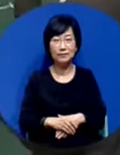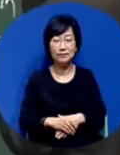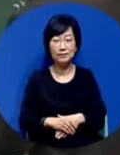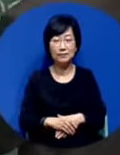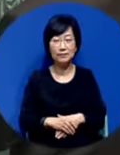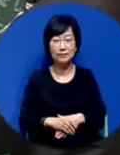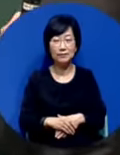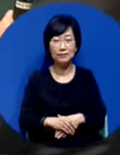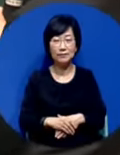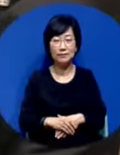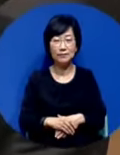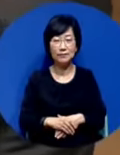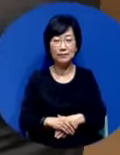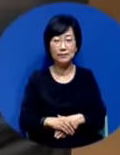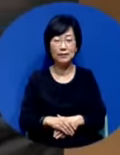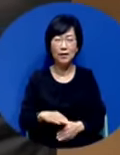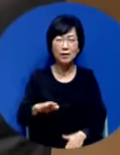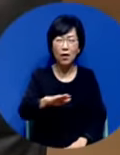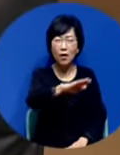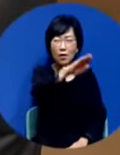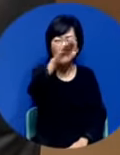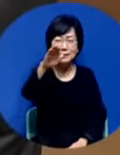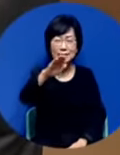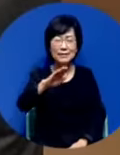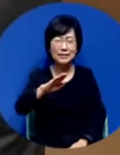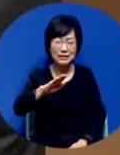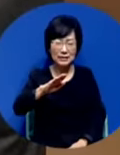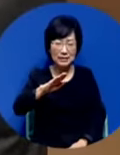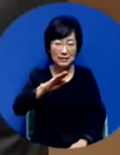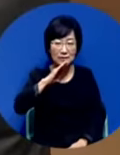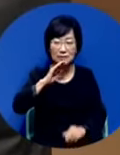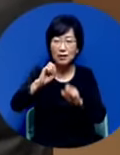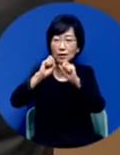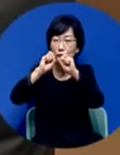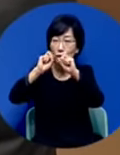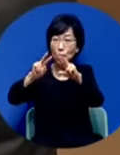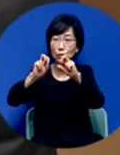바울 참 선교를 도우면